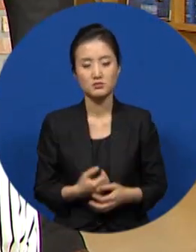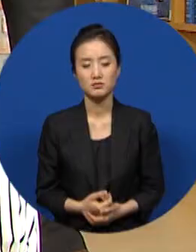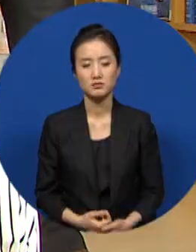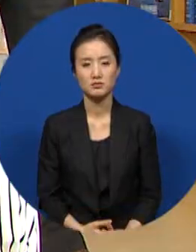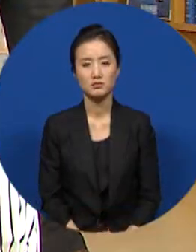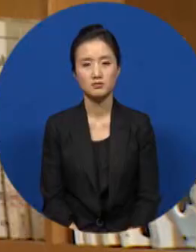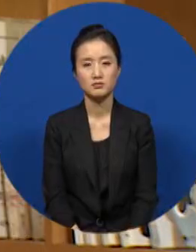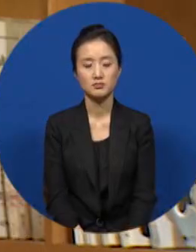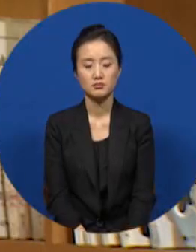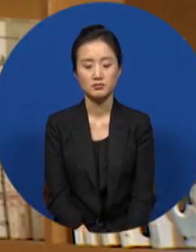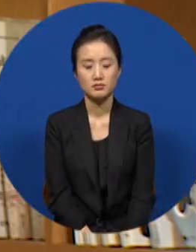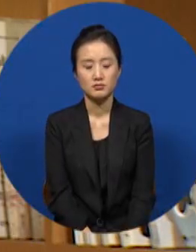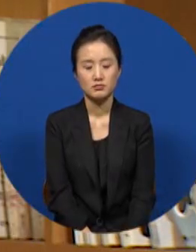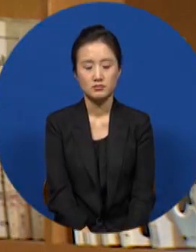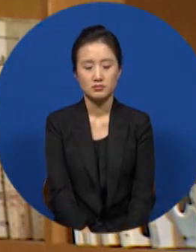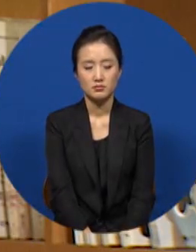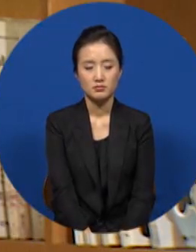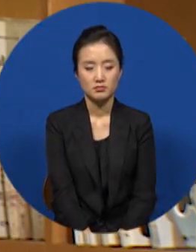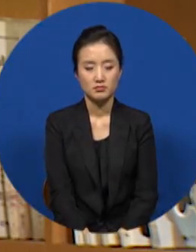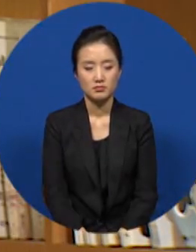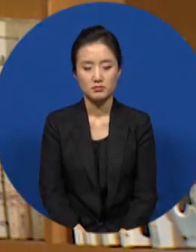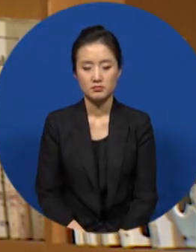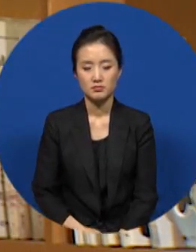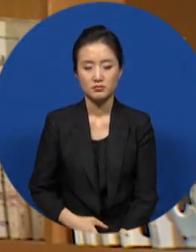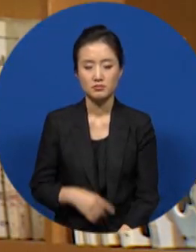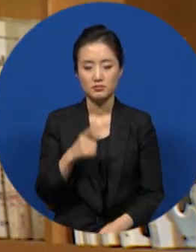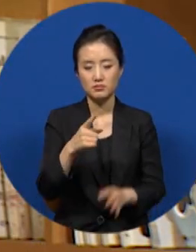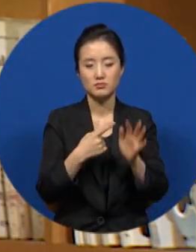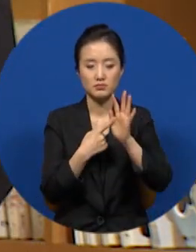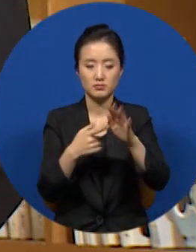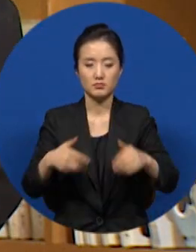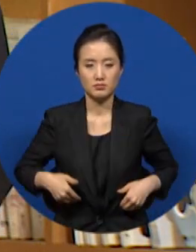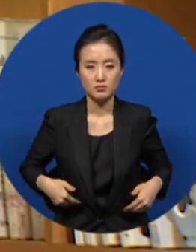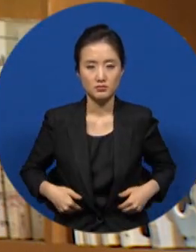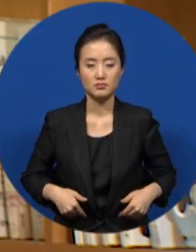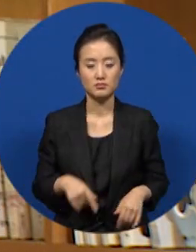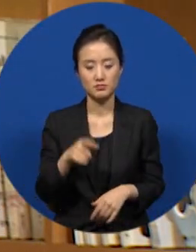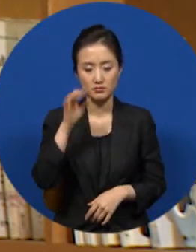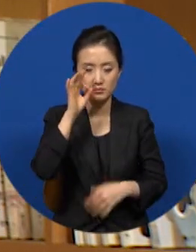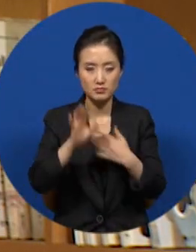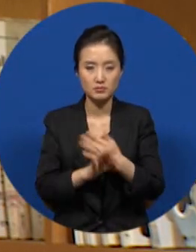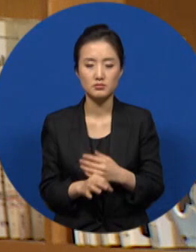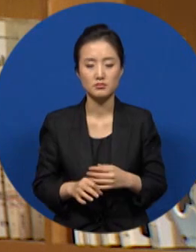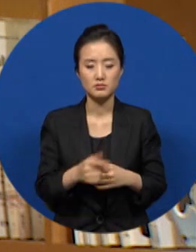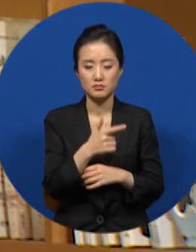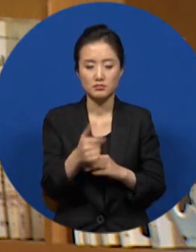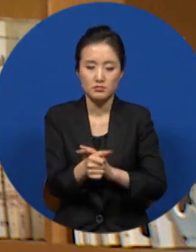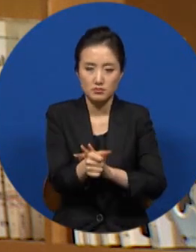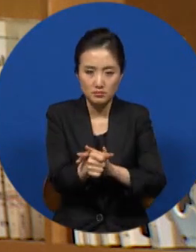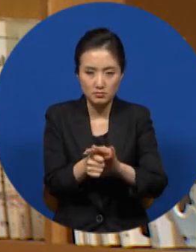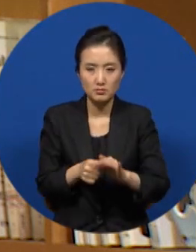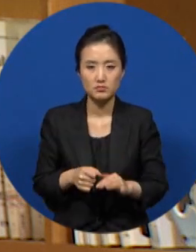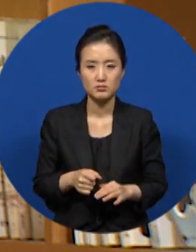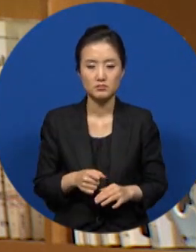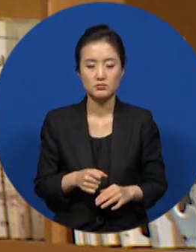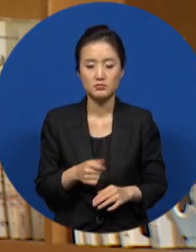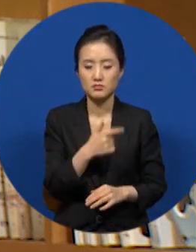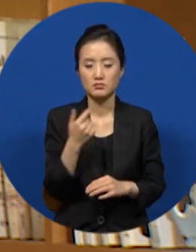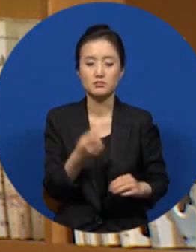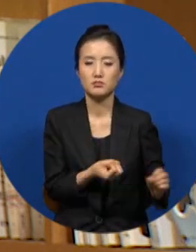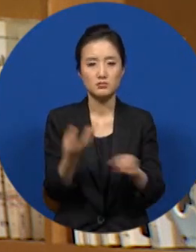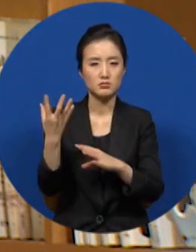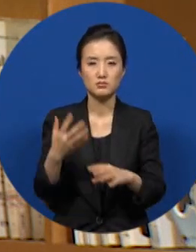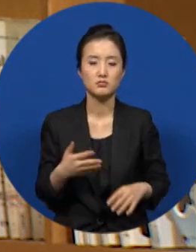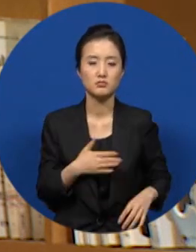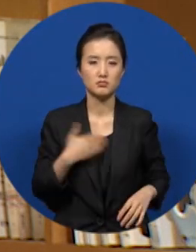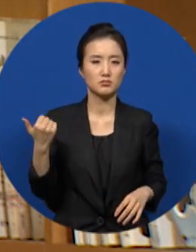거죠. 사주라는 것은 태생정보예요. 이건 바꿀 수가 없는 겁니다. 뭐 몇 년, 몇 월, 며칠, 몇 시에 태어났는지가 태생정보인데